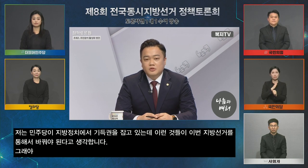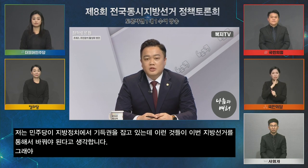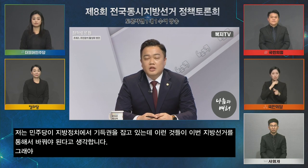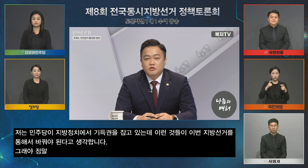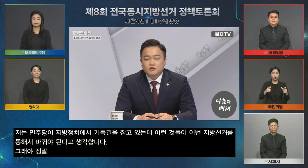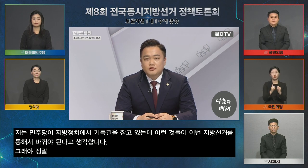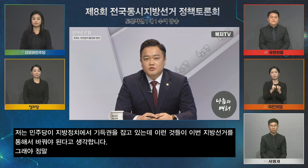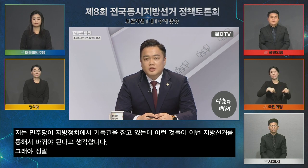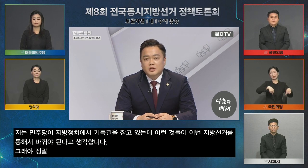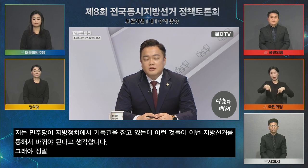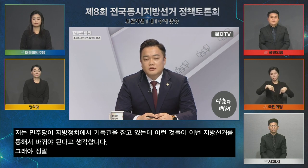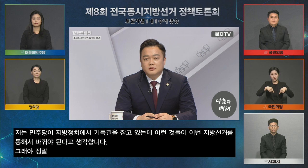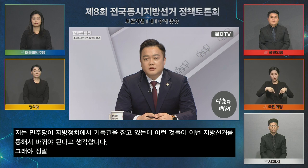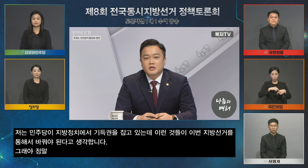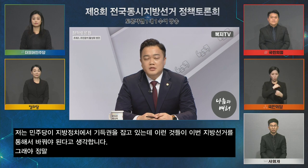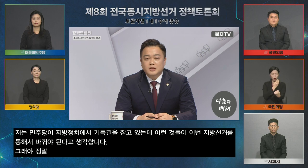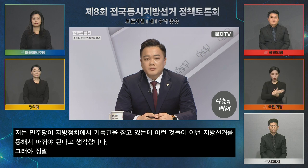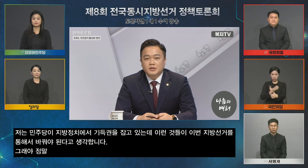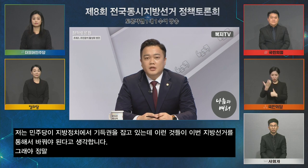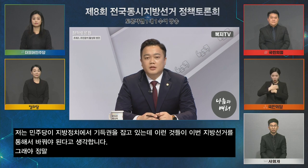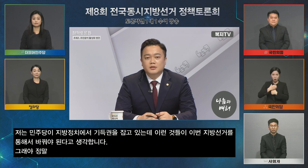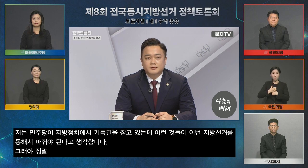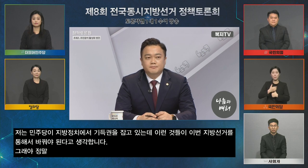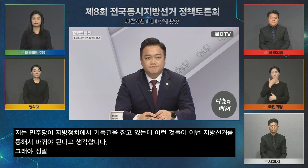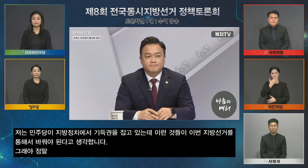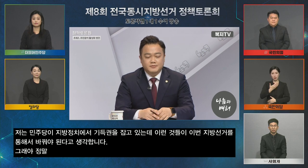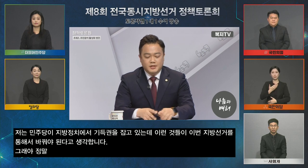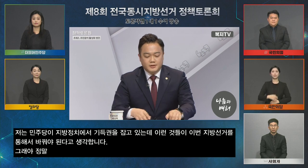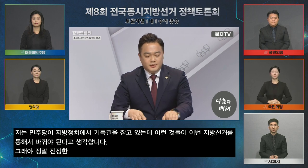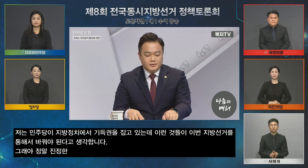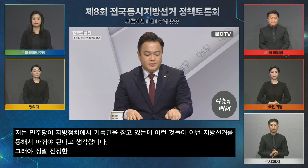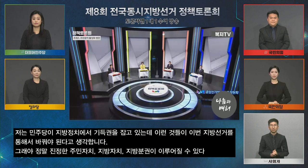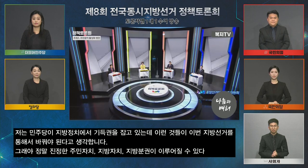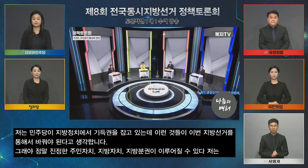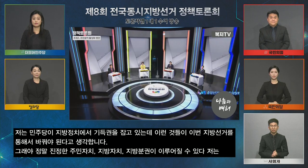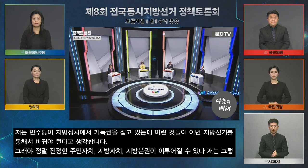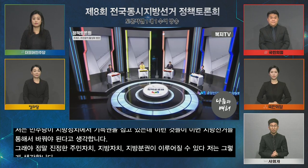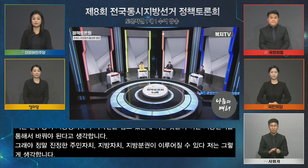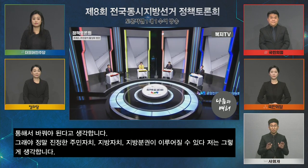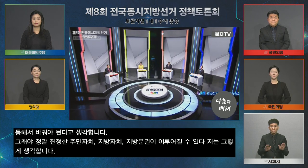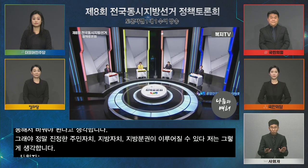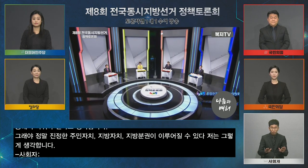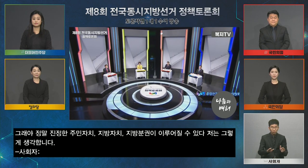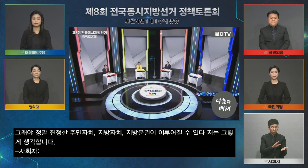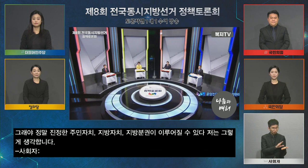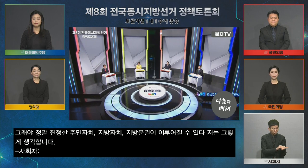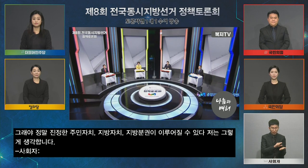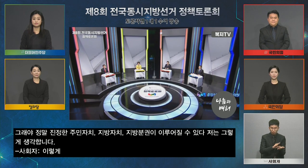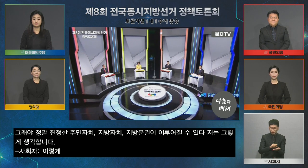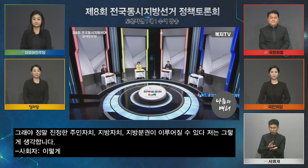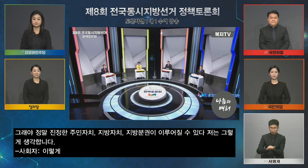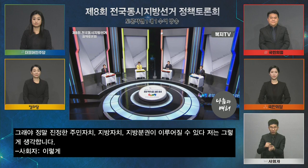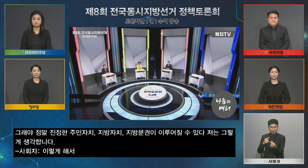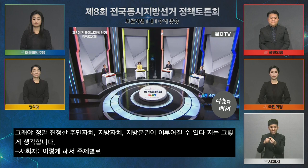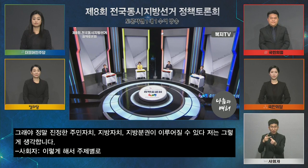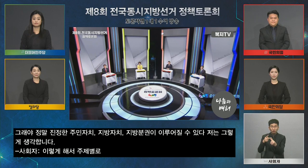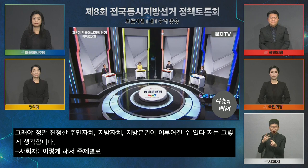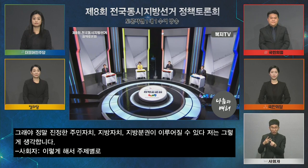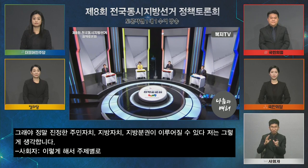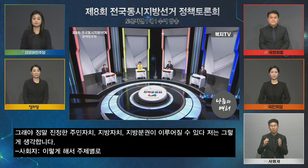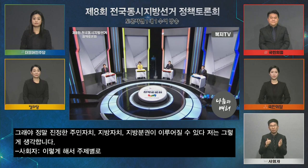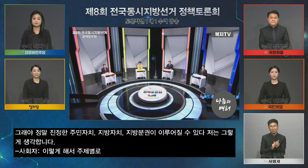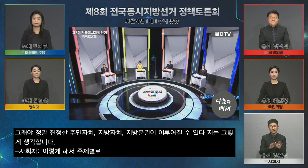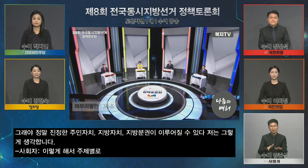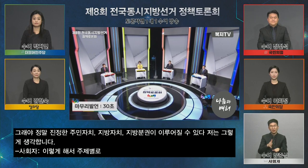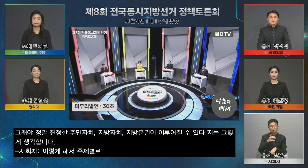지방분권이 이루어질 수 있다. 저는 그렇게 생각합니다. 네, 이렇게 해서 주제별로 토론이 모두 끝이 났습니다. 이제